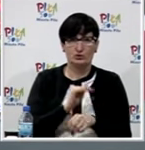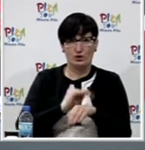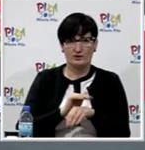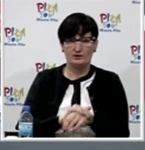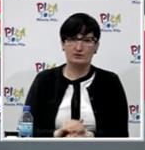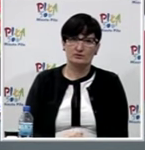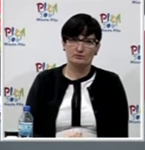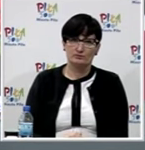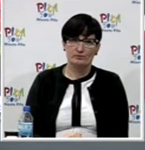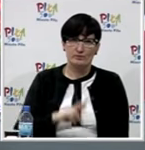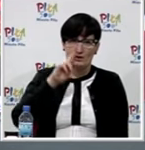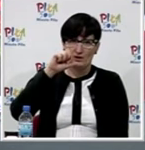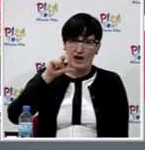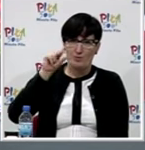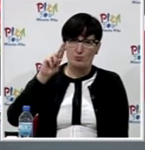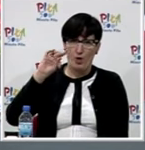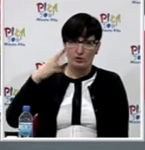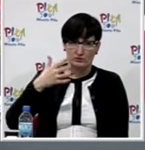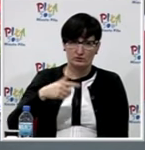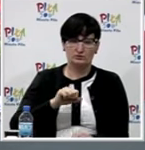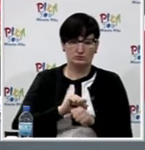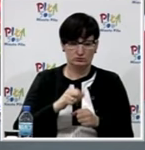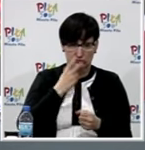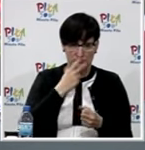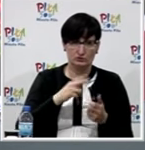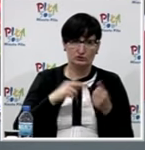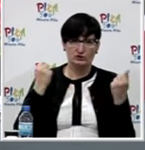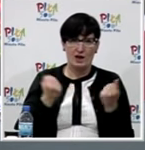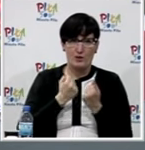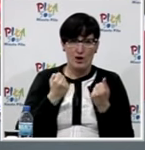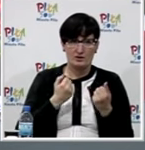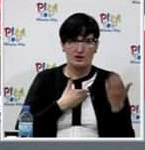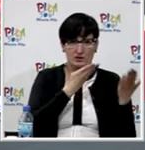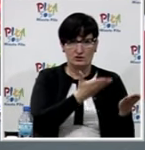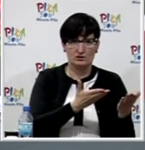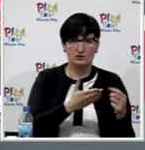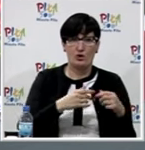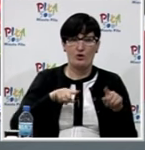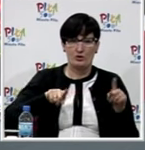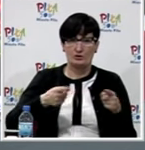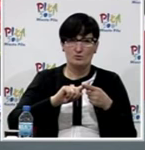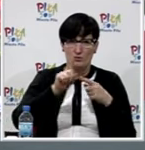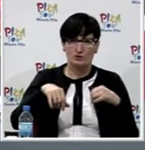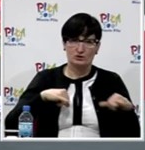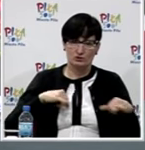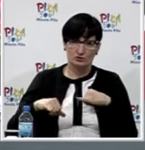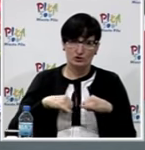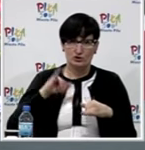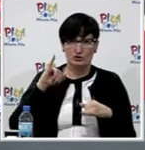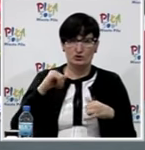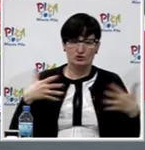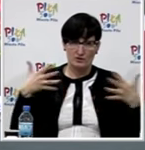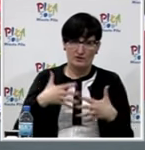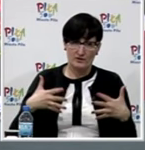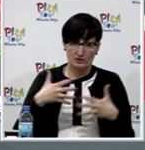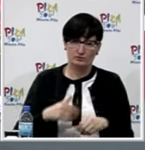Raport uwzględnia, proszę państwa, również działania, które powierzyliśmy organizacjom pozarządowym i stowarzyszeniom. Ujmuje